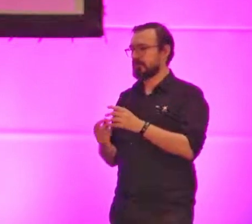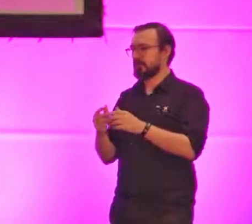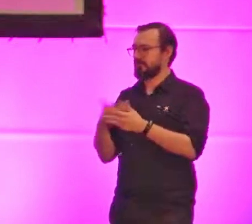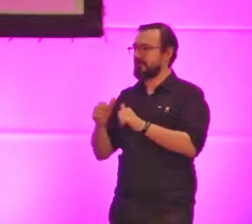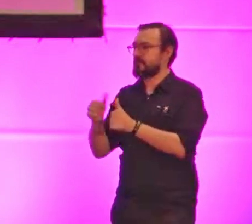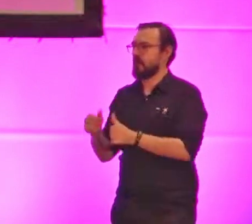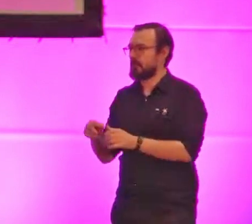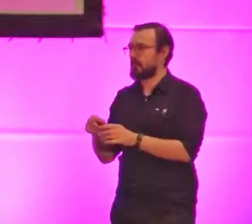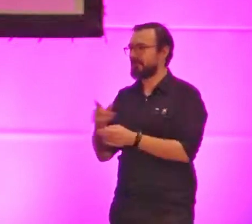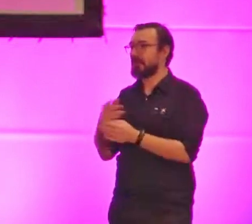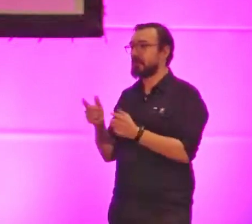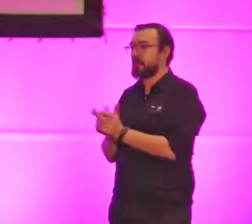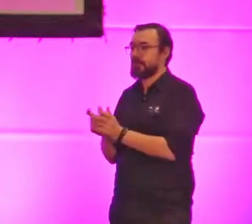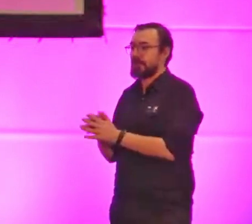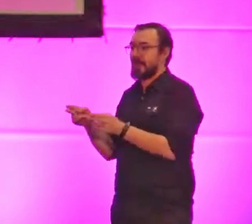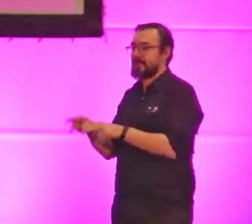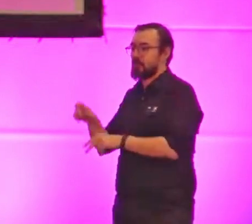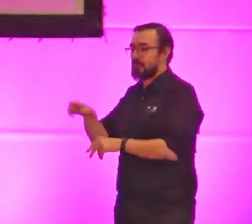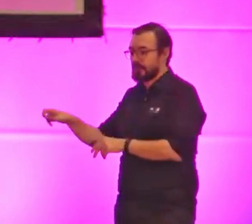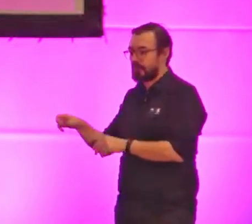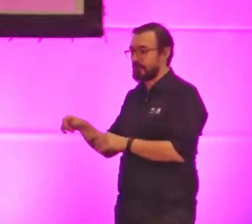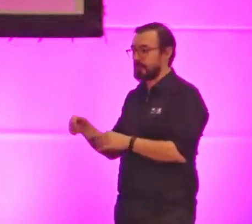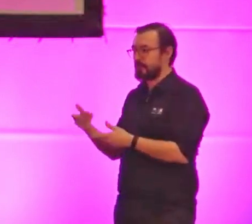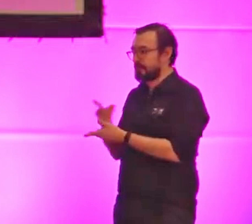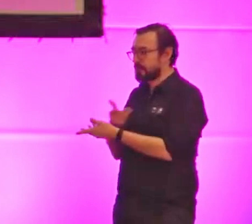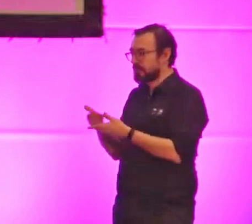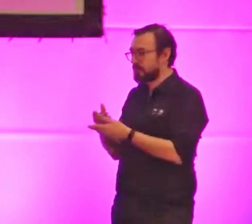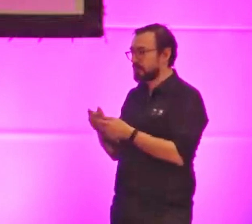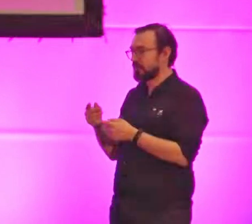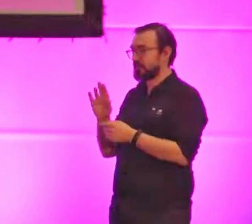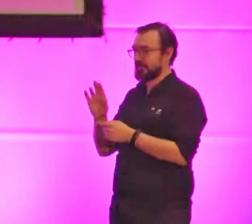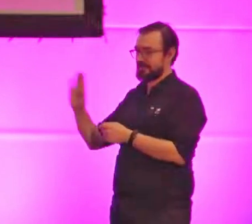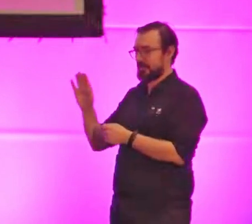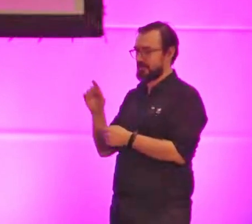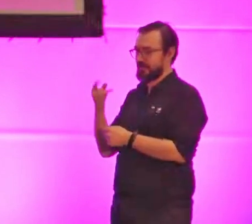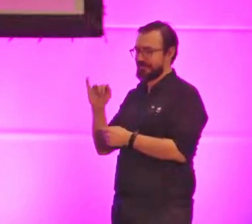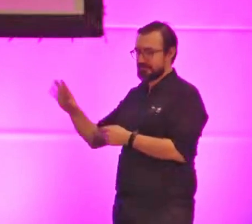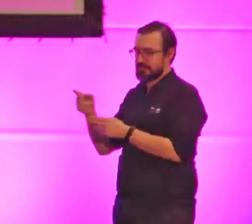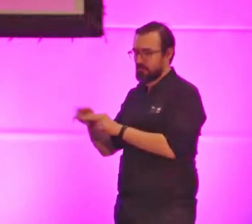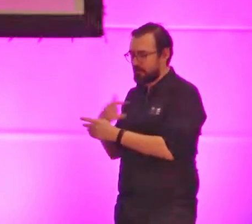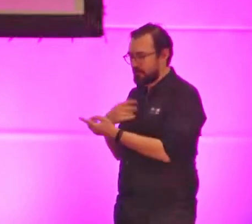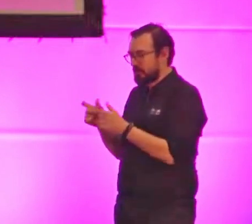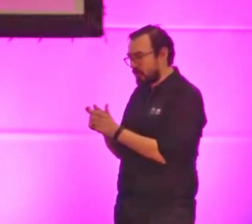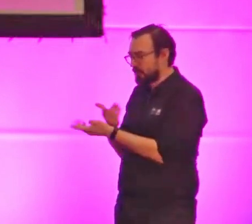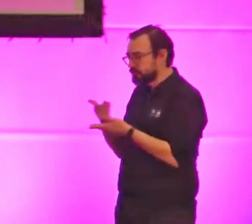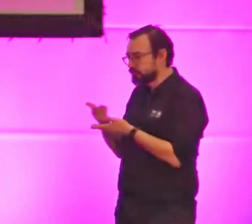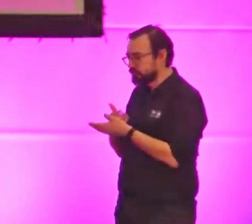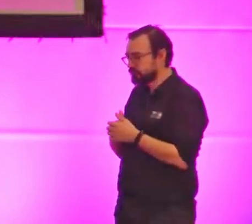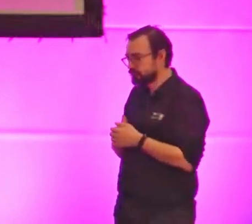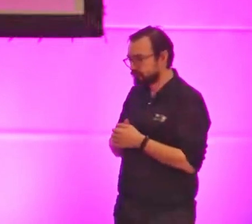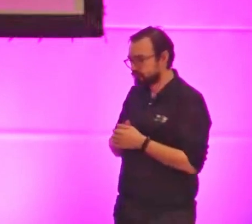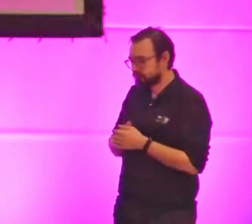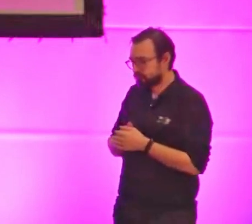med advokaterna. Alltså motsidan för Lundin, Troliums advokater. Och